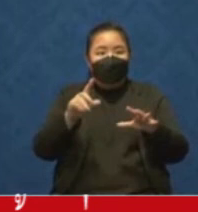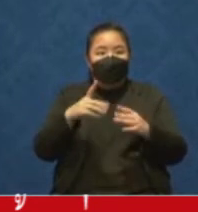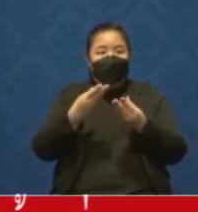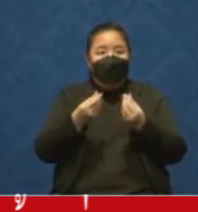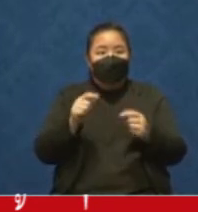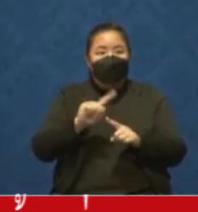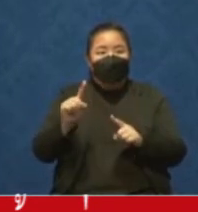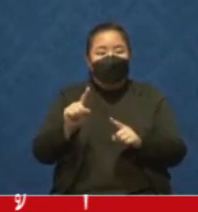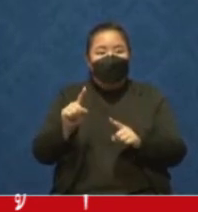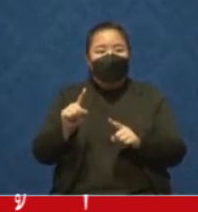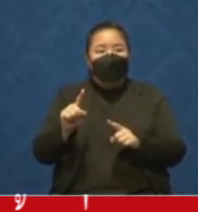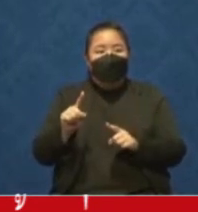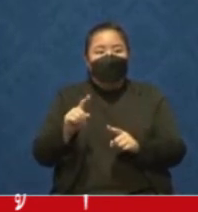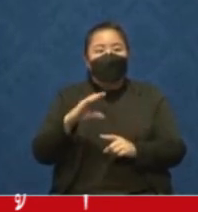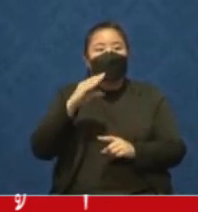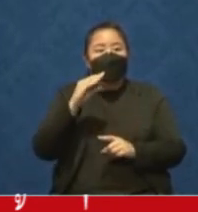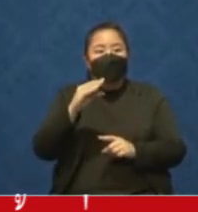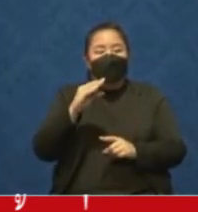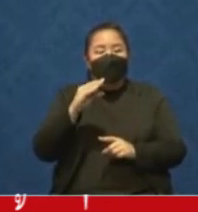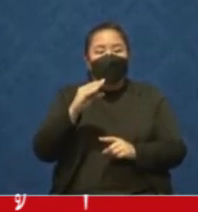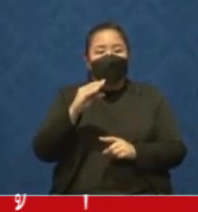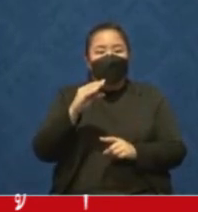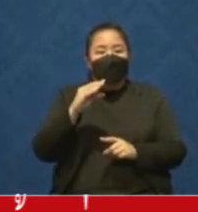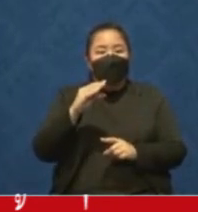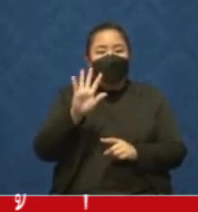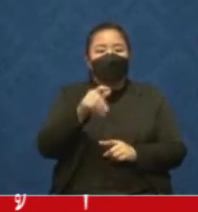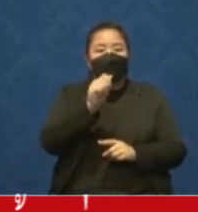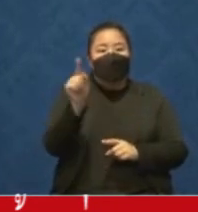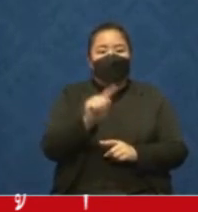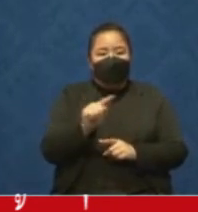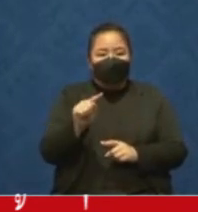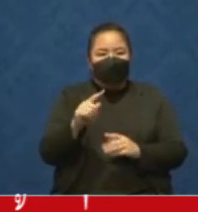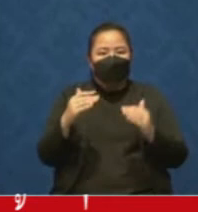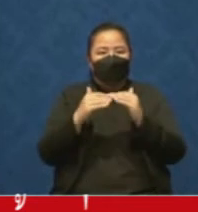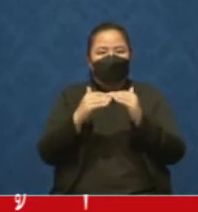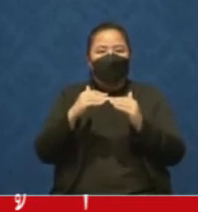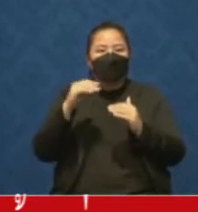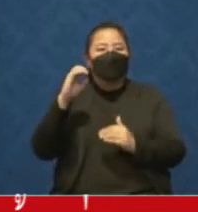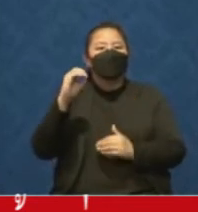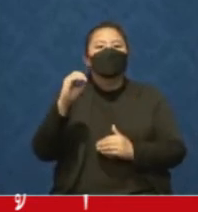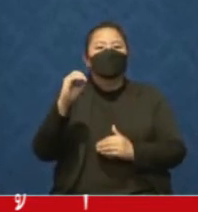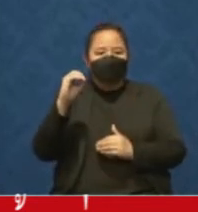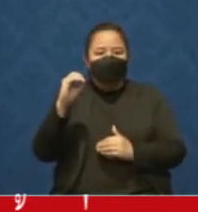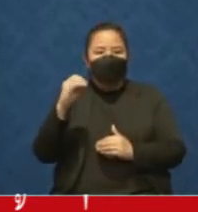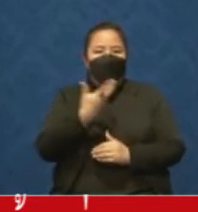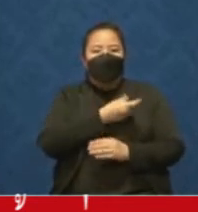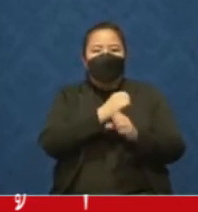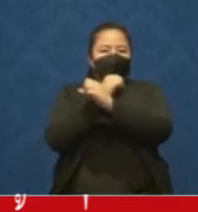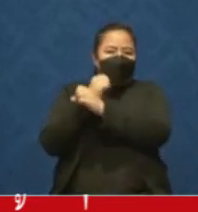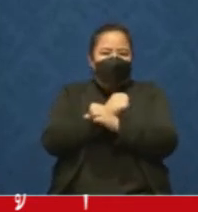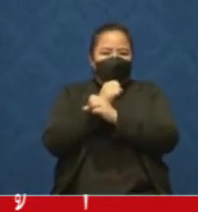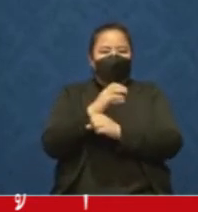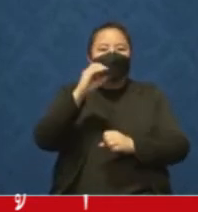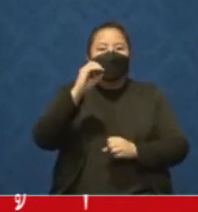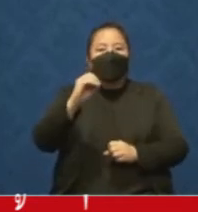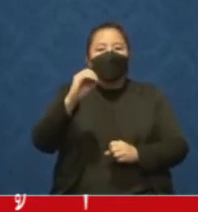ประสิทธิผลต่อโอมิคโน ของวัคซีน AstraZeneca เท่ากับศูนย์ก็หมายคามว่า AstraZeneca ไม่สามารถ